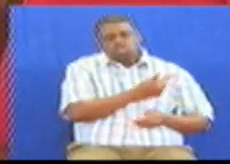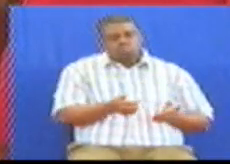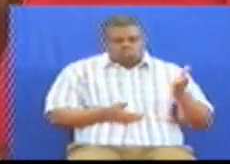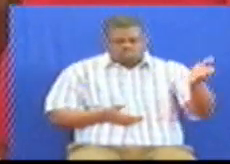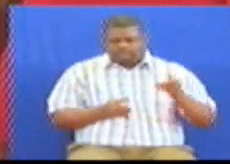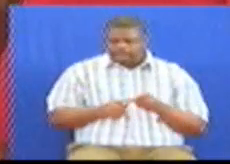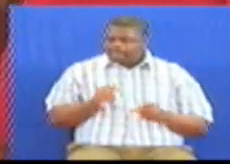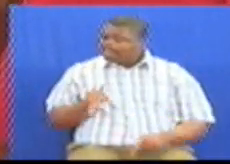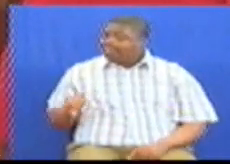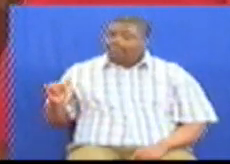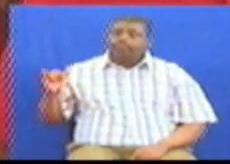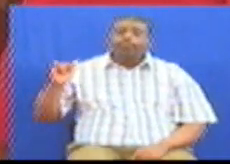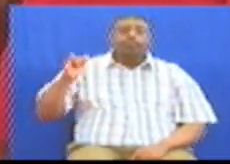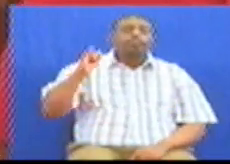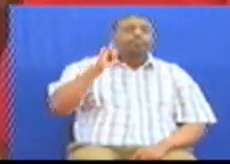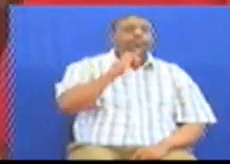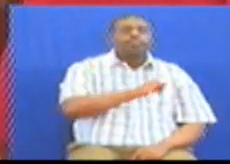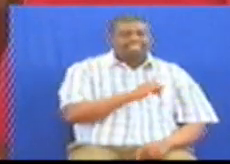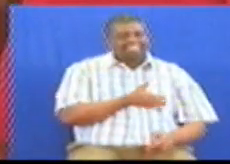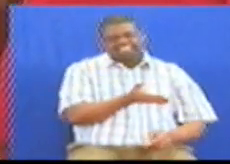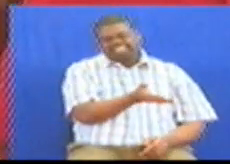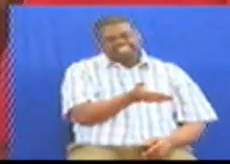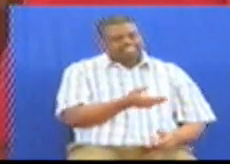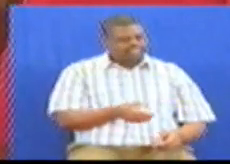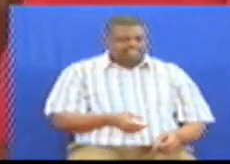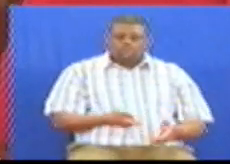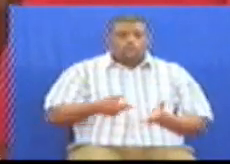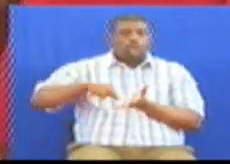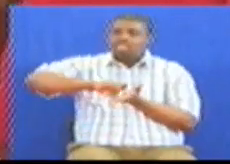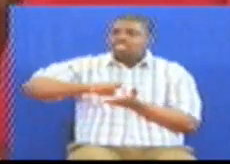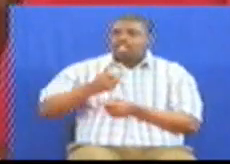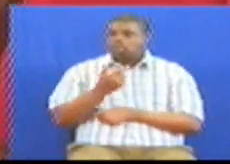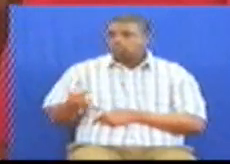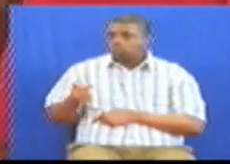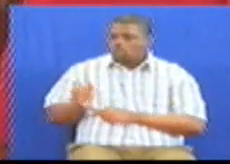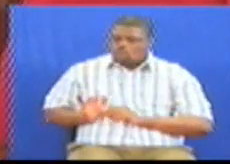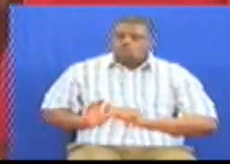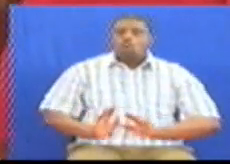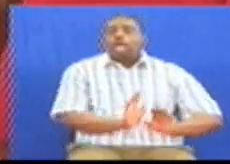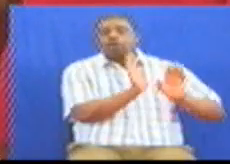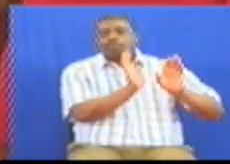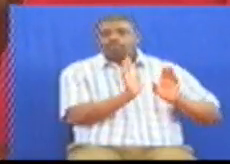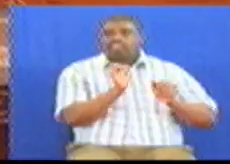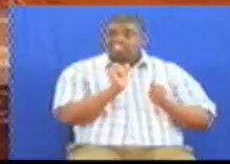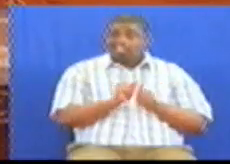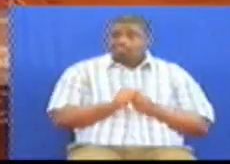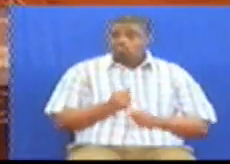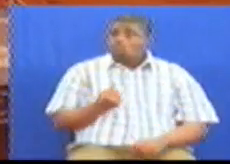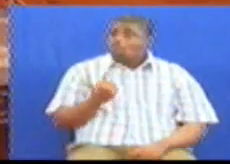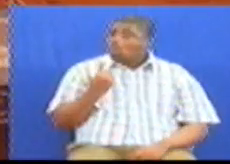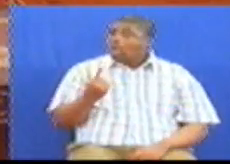kwao. Wao jambo la kwanza kubwa ni mawasiliano ya